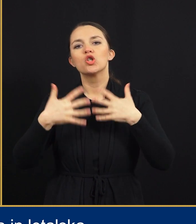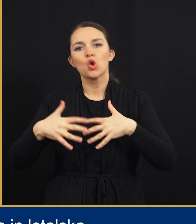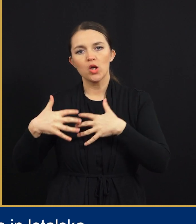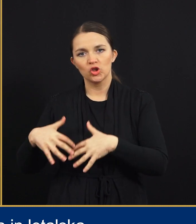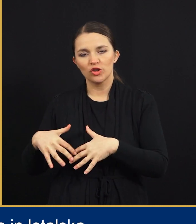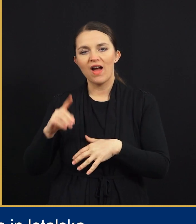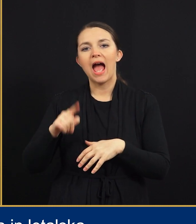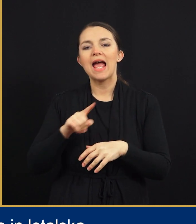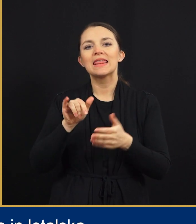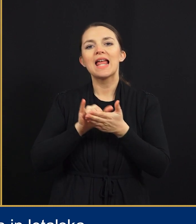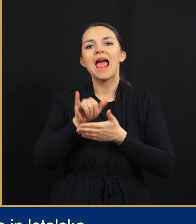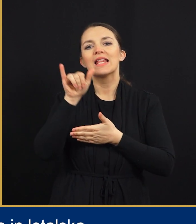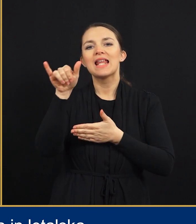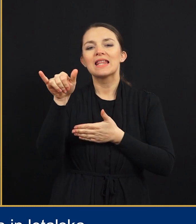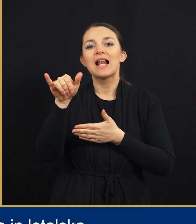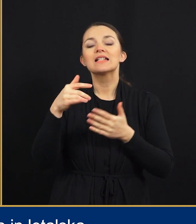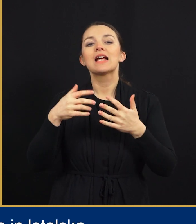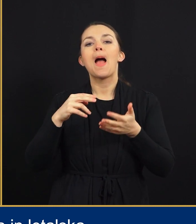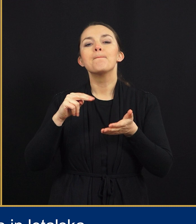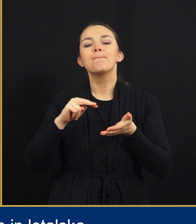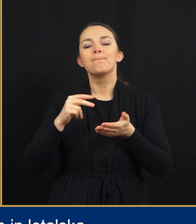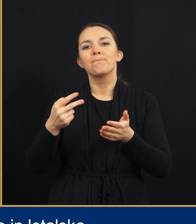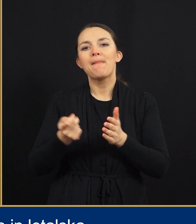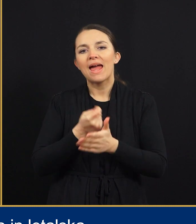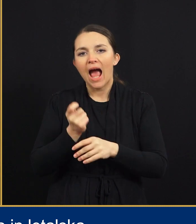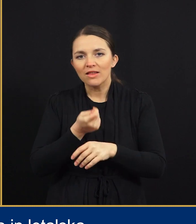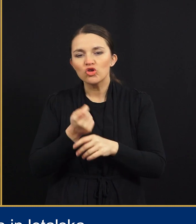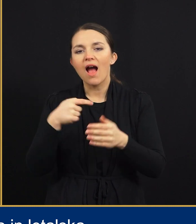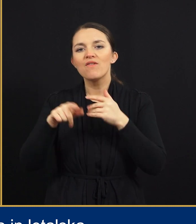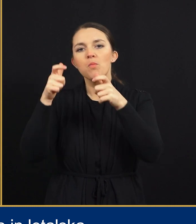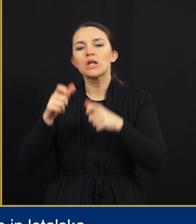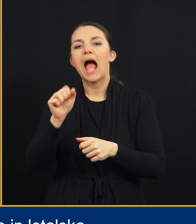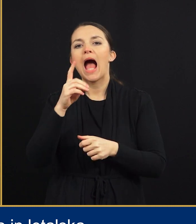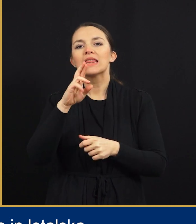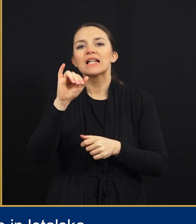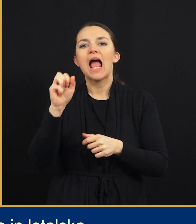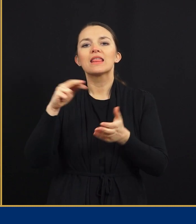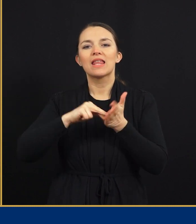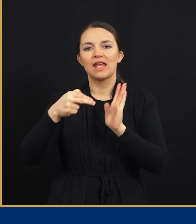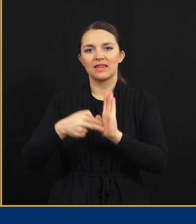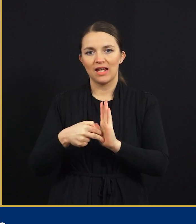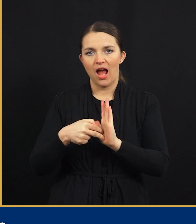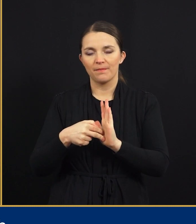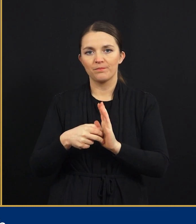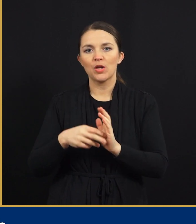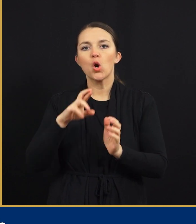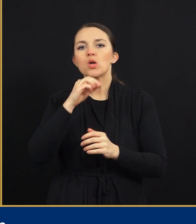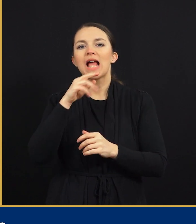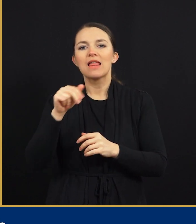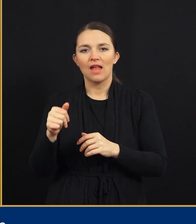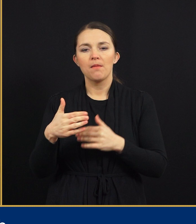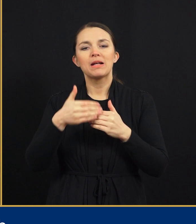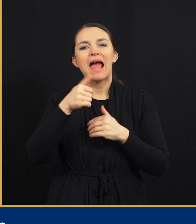strojništva in letalska mehaničarka v podjetju Adria Tehnika. Rozana je